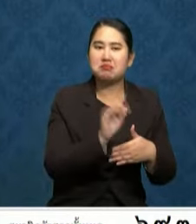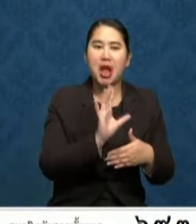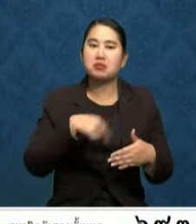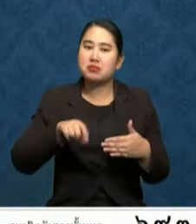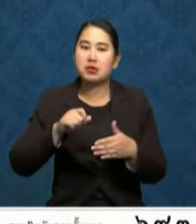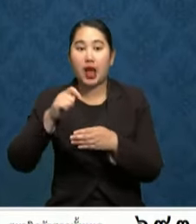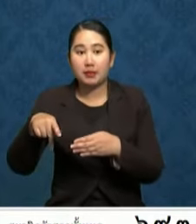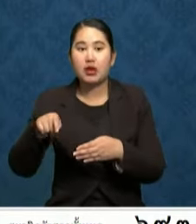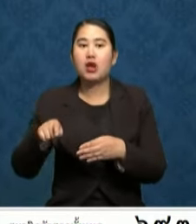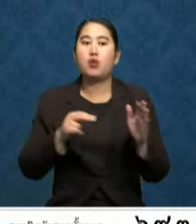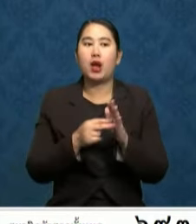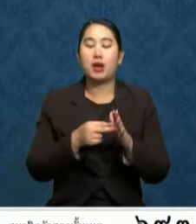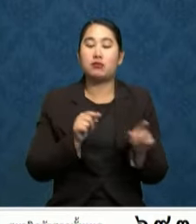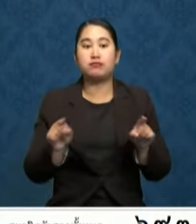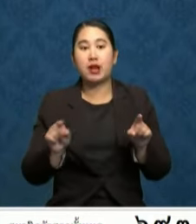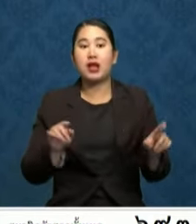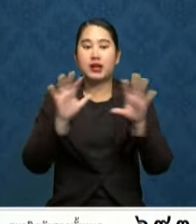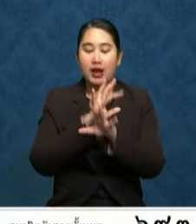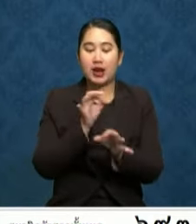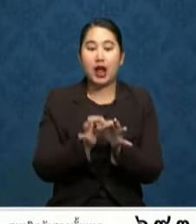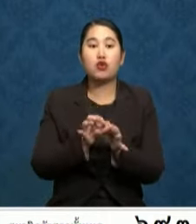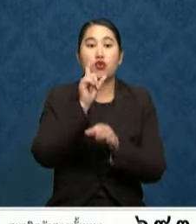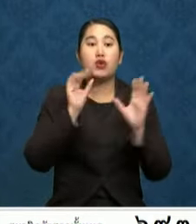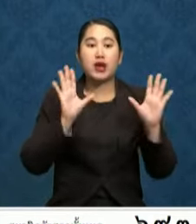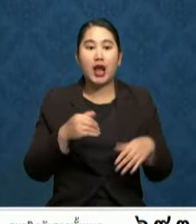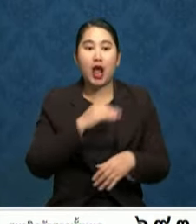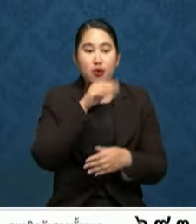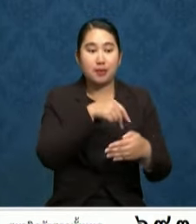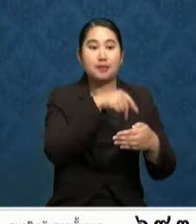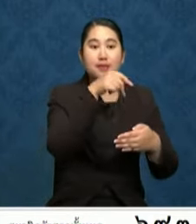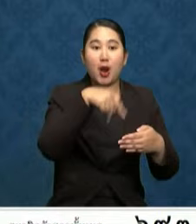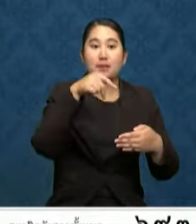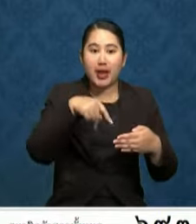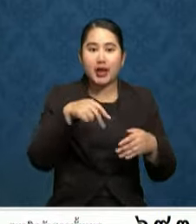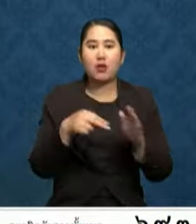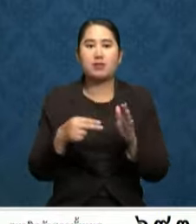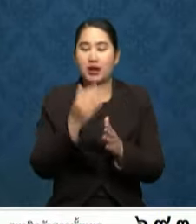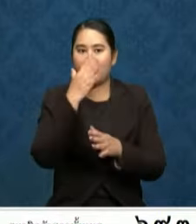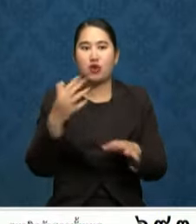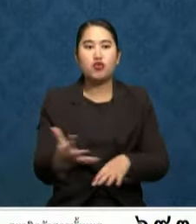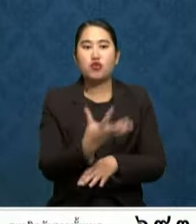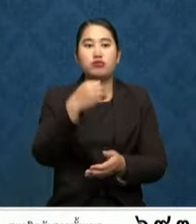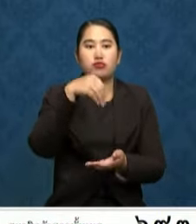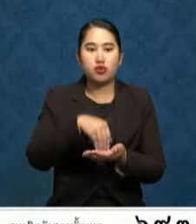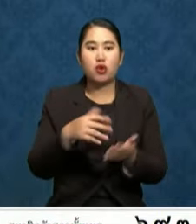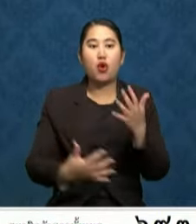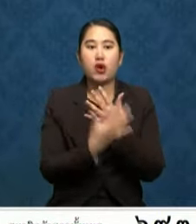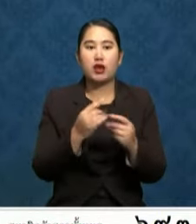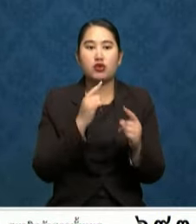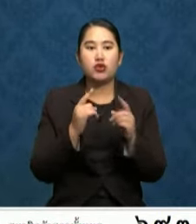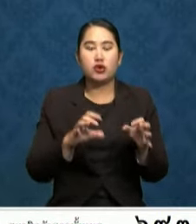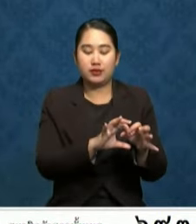อย่างนี้ก็เหมือนว่าผมใช้บริการกรุงไทยถ้าผมไปใช้พร้อมเพก็ใช้บริการคนนึงทำไมเราไม่ใช Open Loopให้ทุกคนมีโอกาสมา